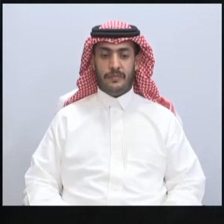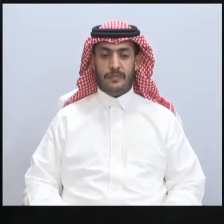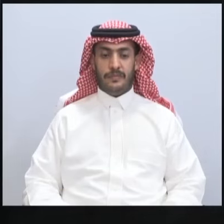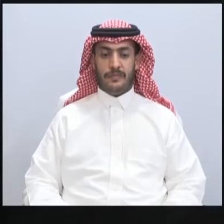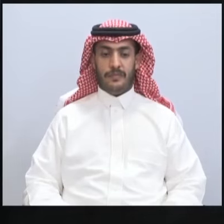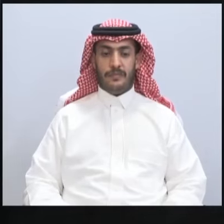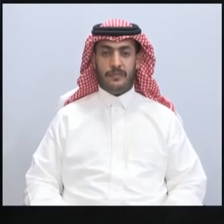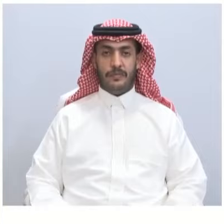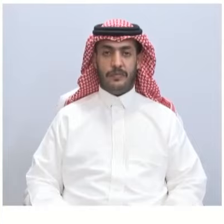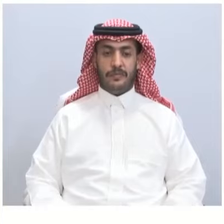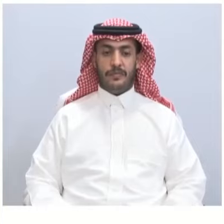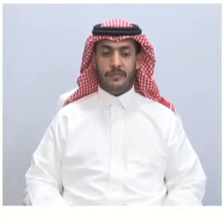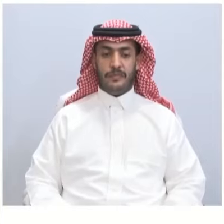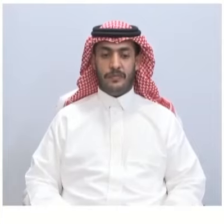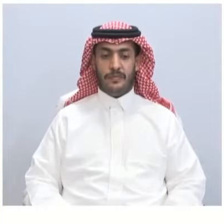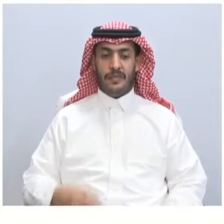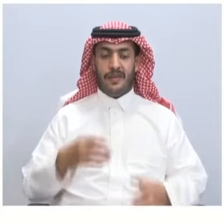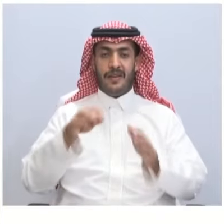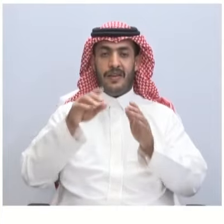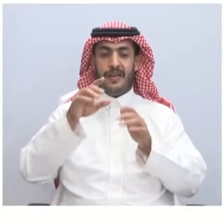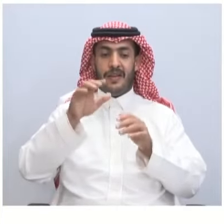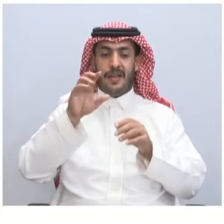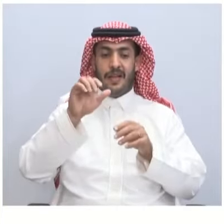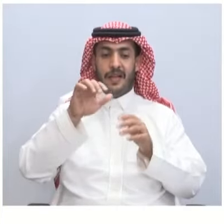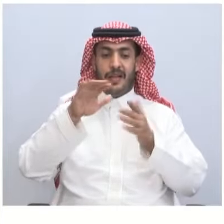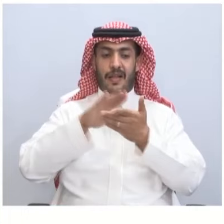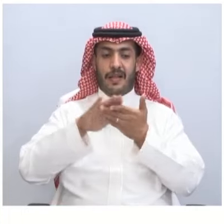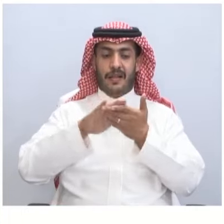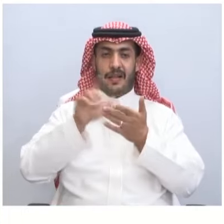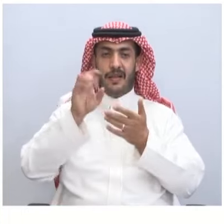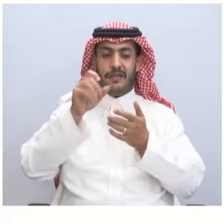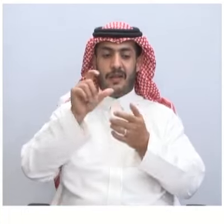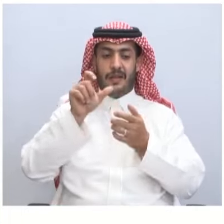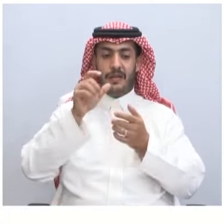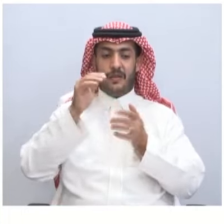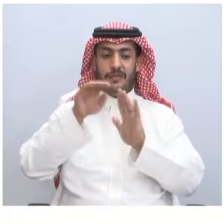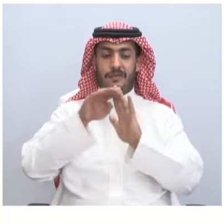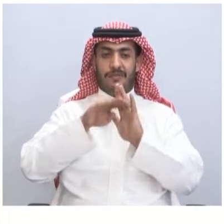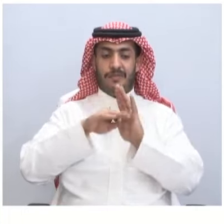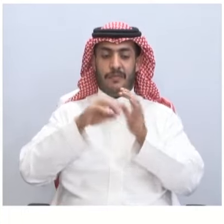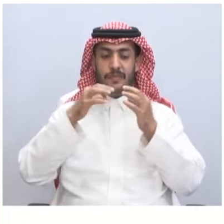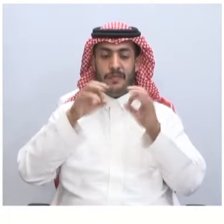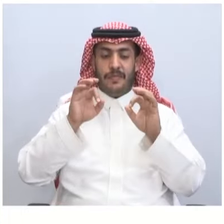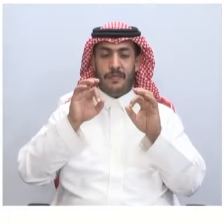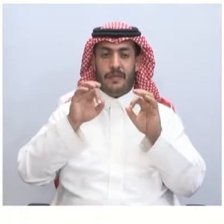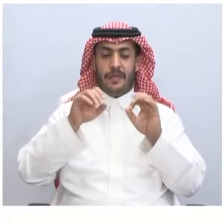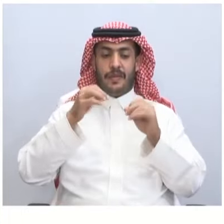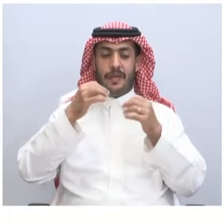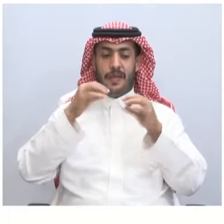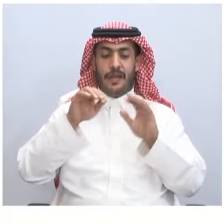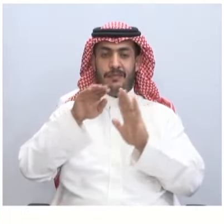صور لدينا هضبه نجران وصوره حره رهاط ورمال الربع الخالي وادي